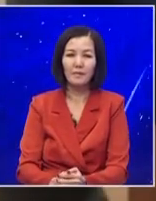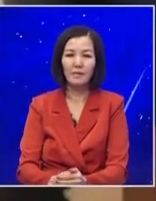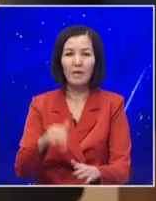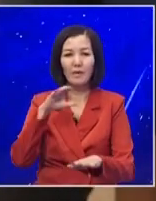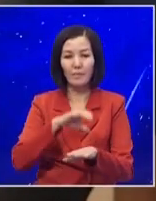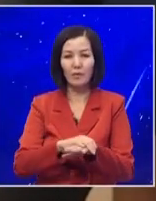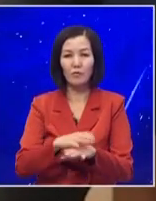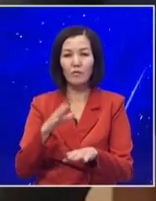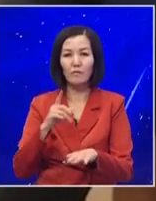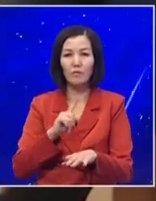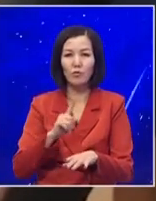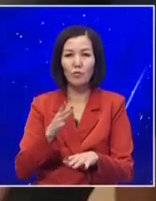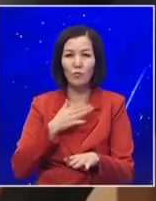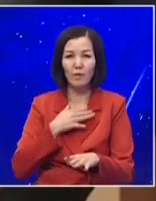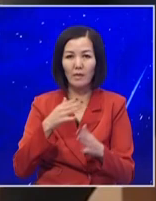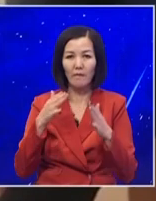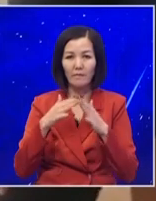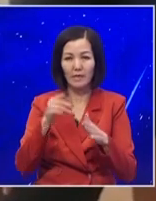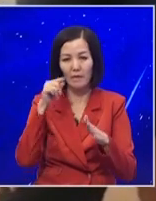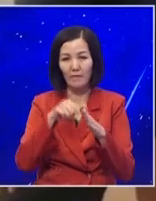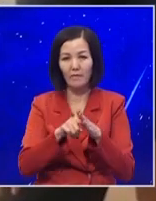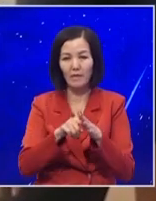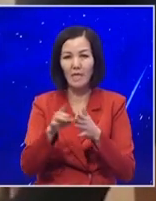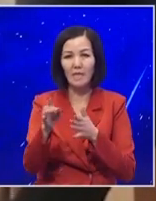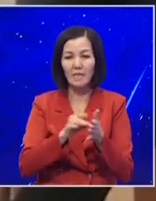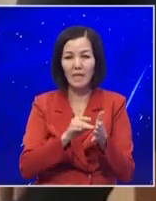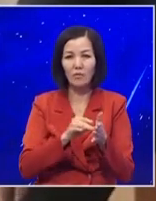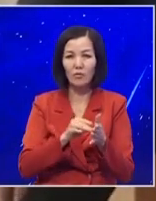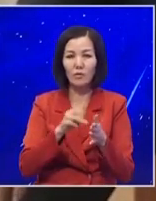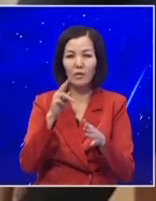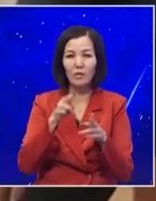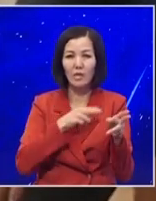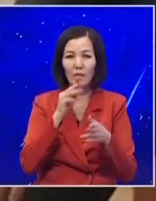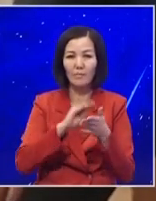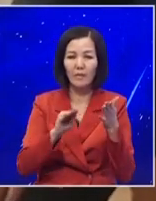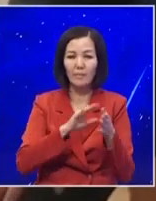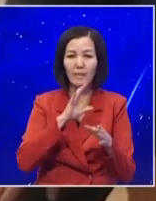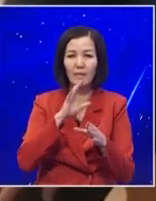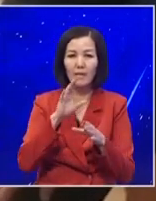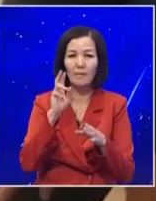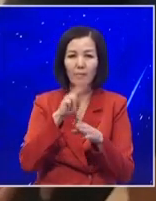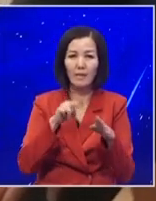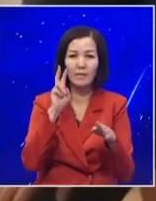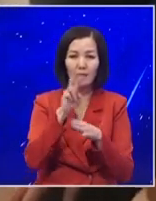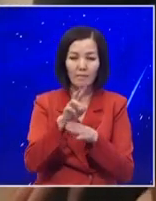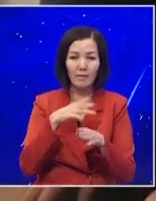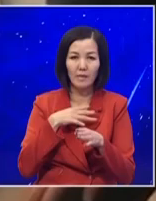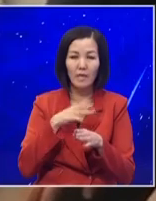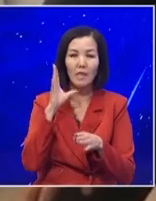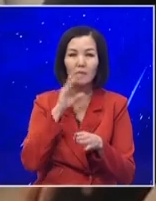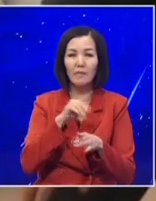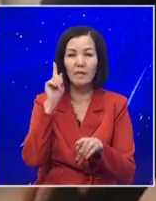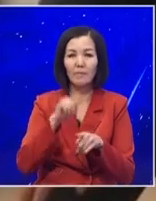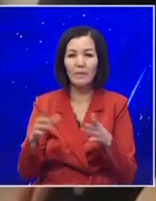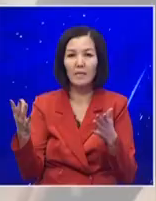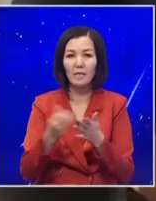Обнаружив, что у меня из сарая украли скот, я тут же обратился в правоохранительные органы. Сотрудники Волокольского управления полиции смогли быстро